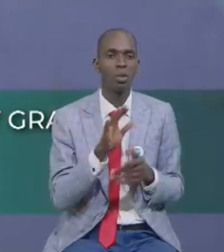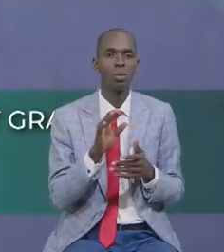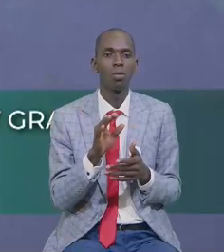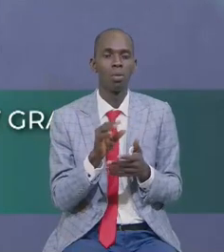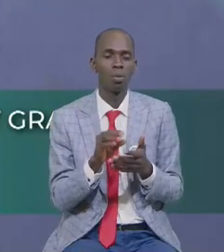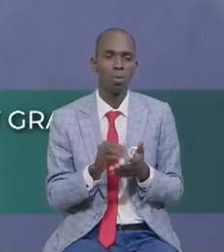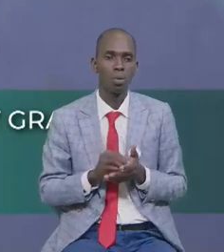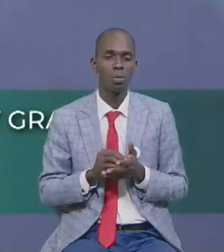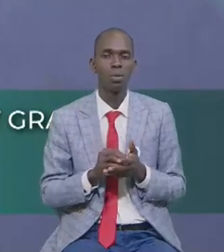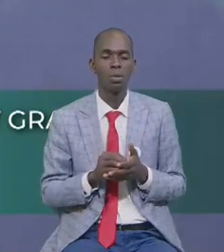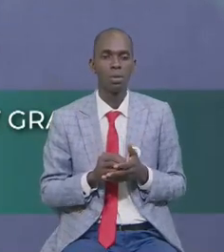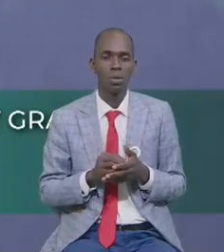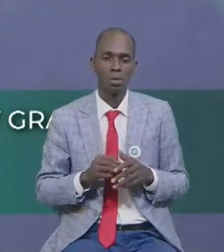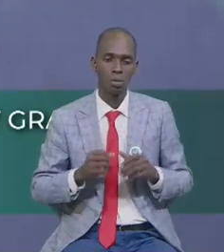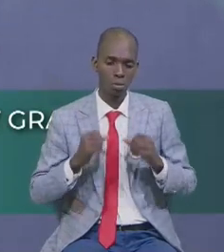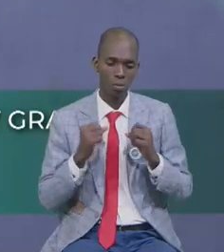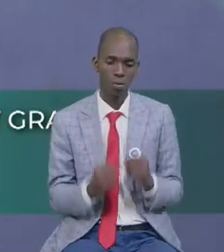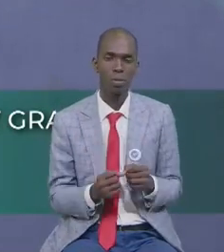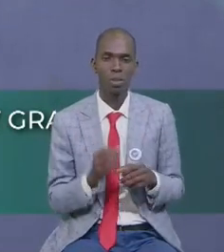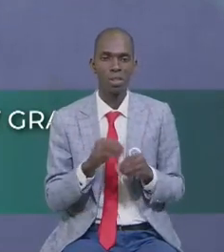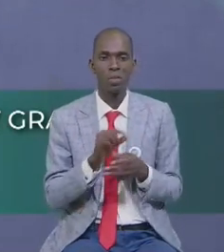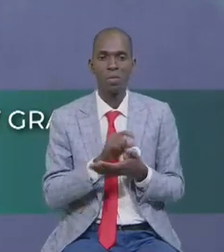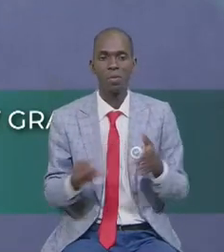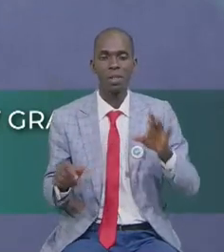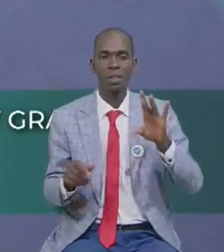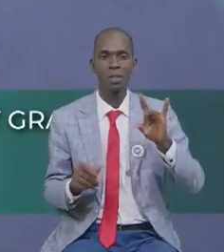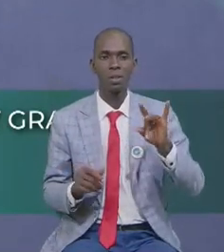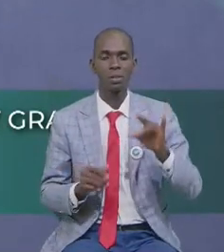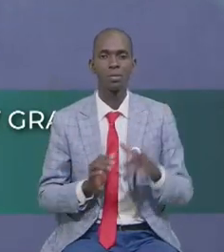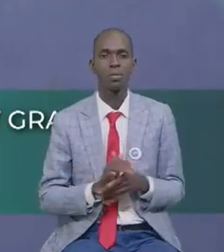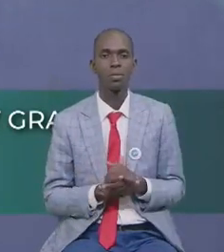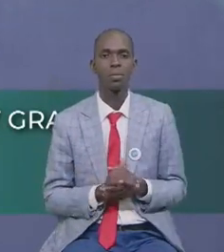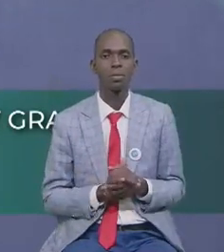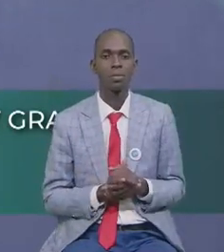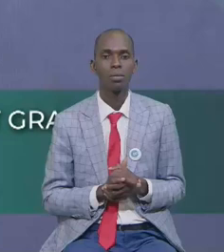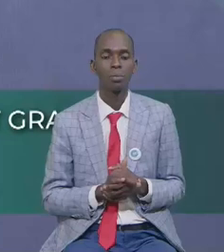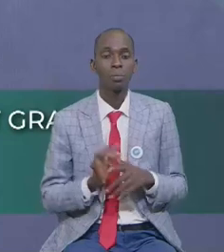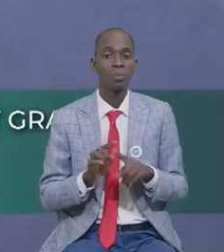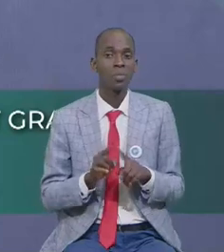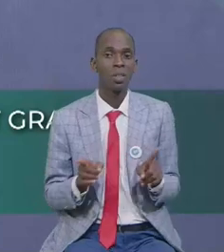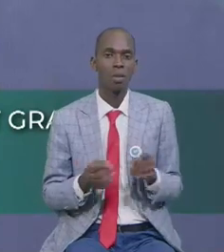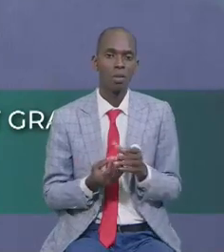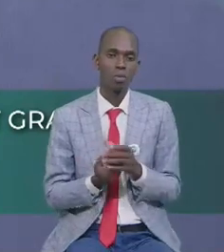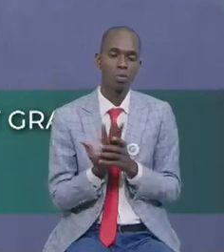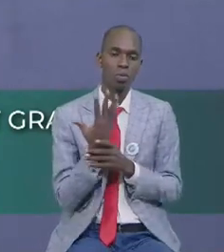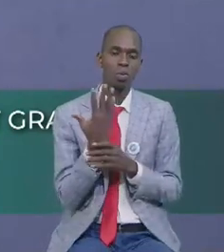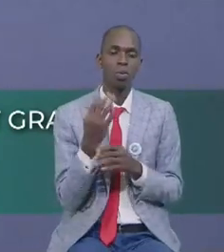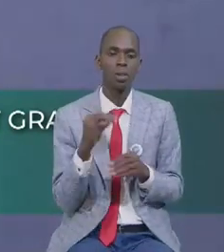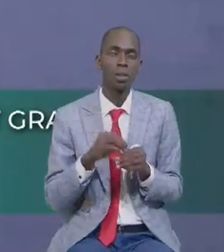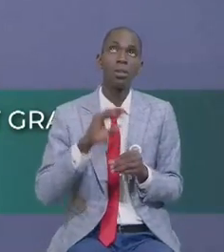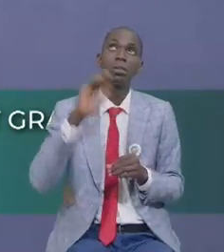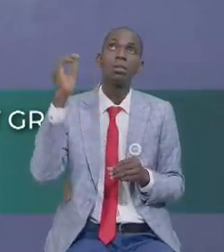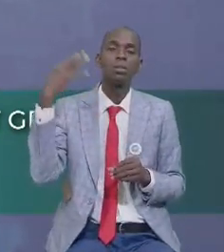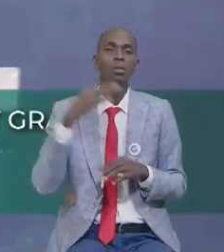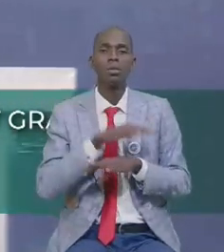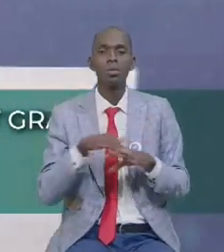Déchoir de votre fermeté. Verset 18. Mais croissez dans la grâce. Ne